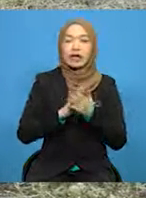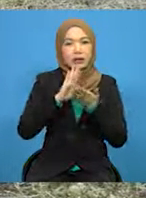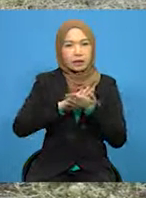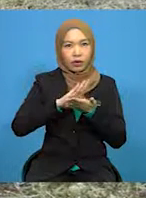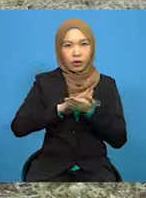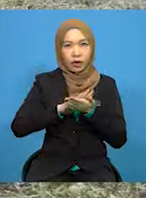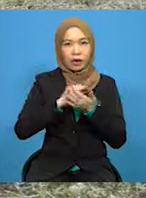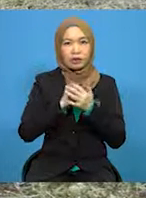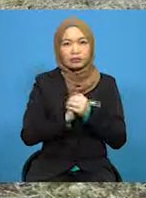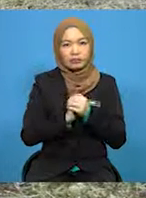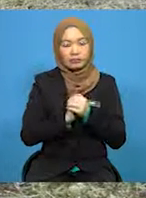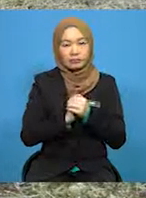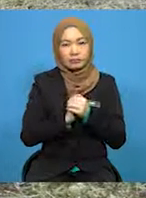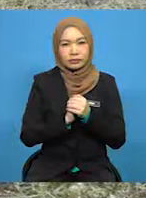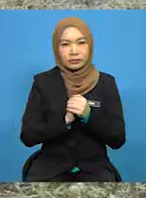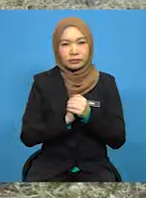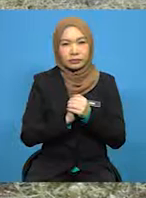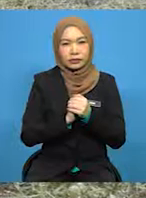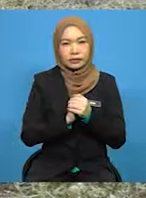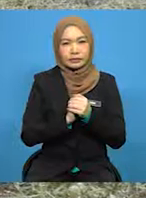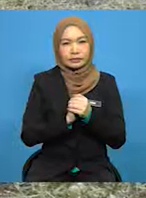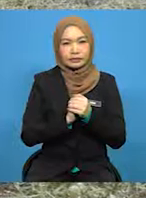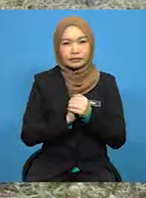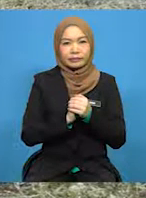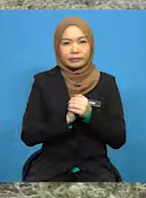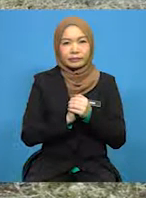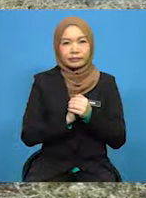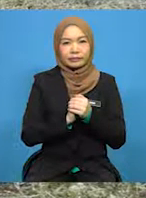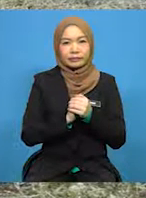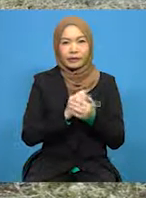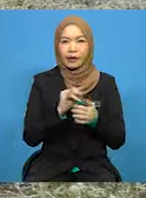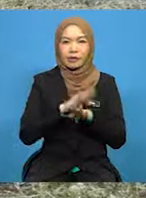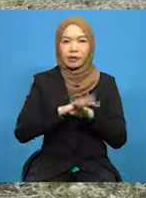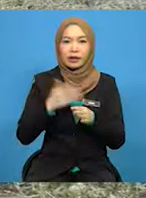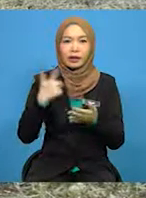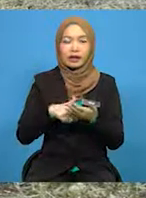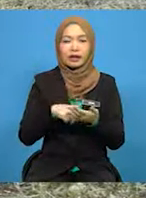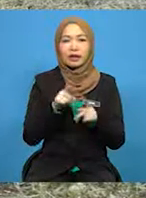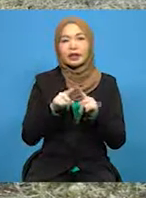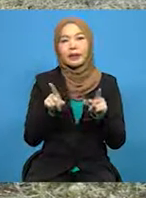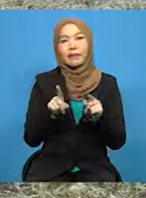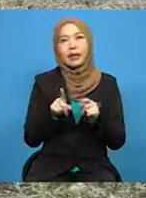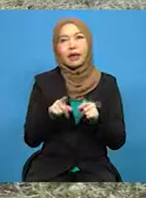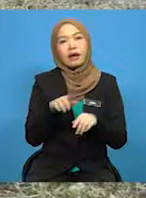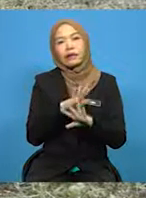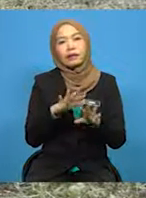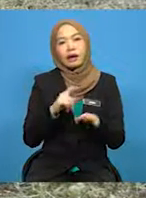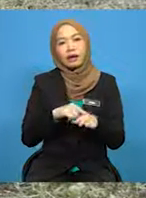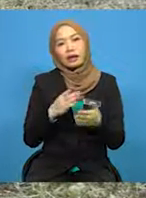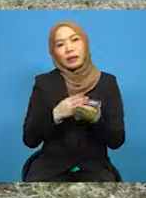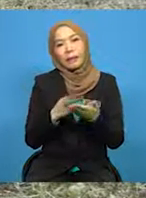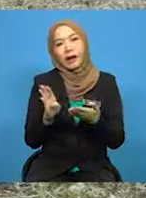yang produktif tetapi tidak dibayar. Contohnya,